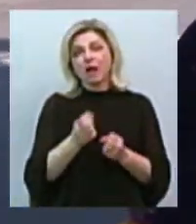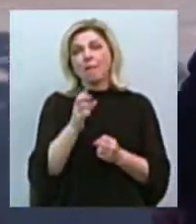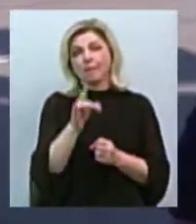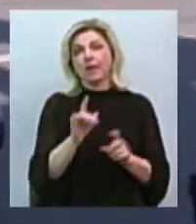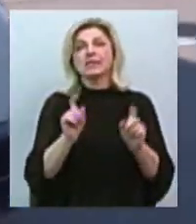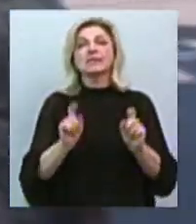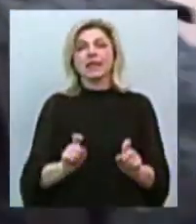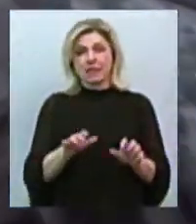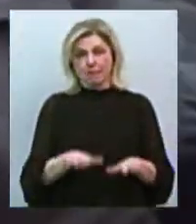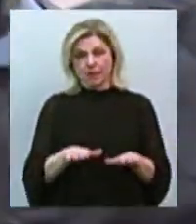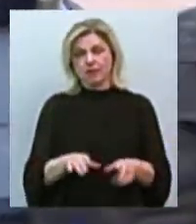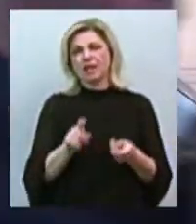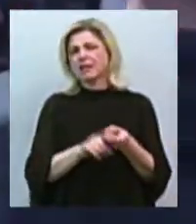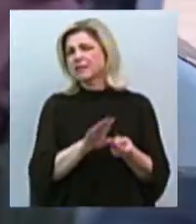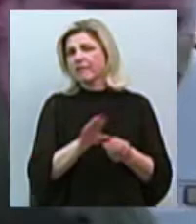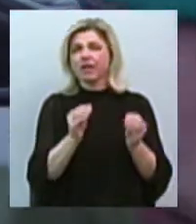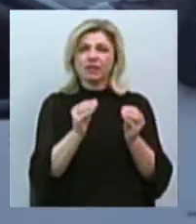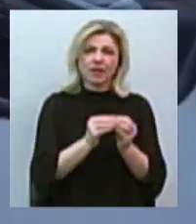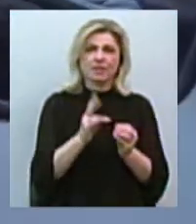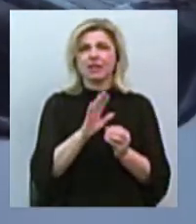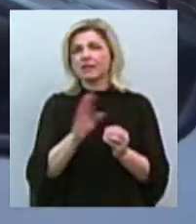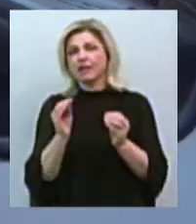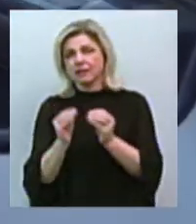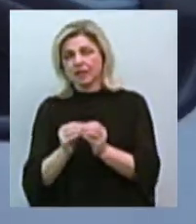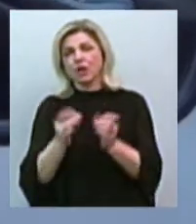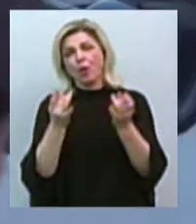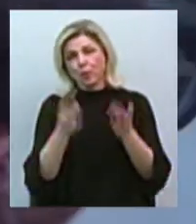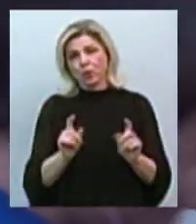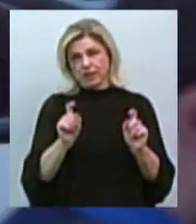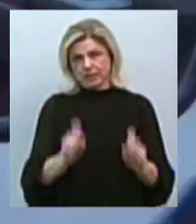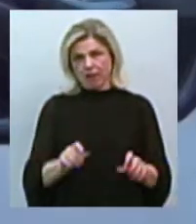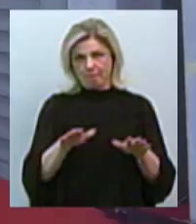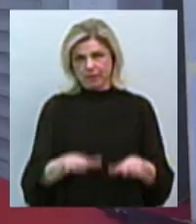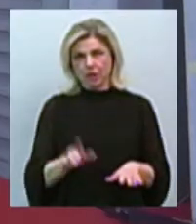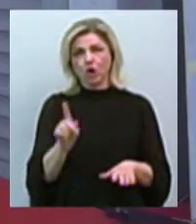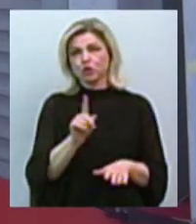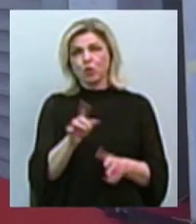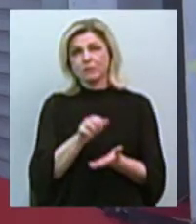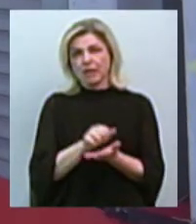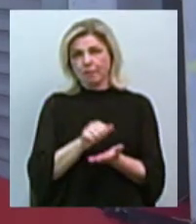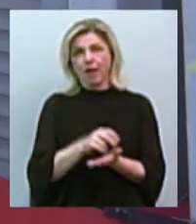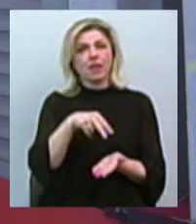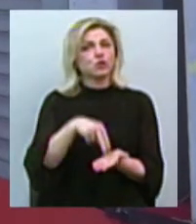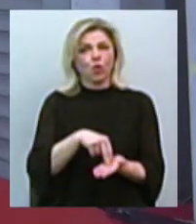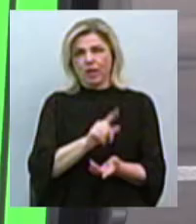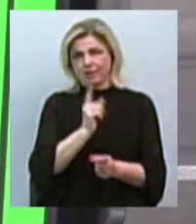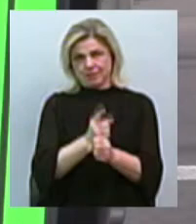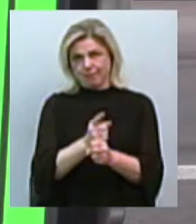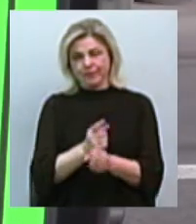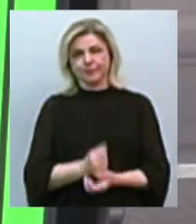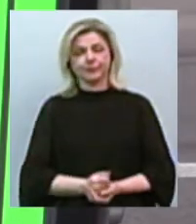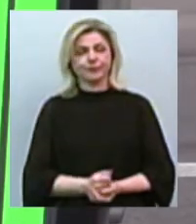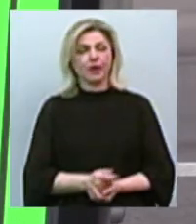сидячи. Незалежно, 10 людей, не 10. Можна було б просто сидячі місця, щоб займали, а не брали стоячих.